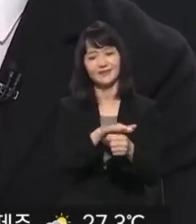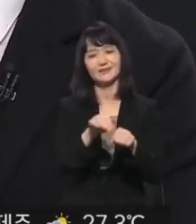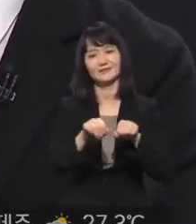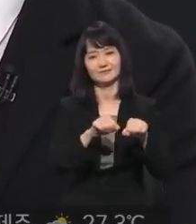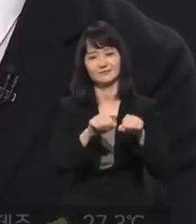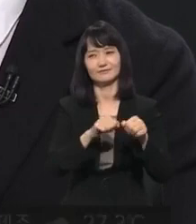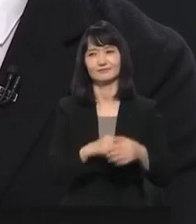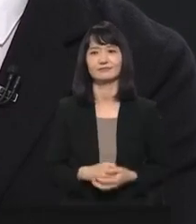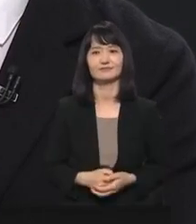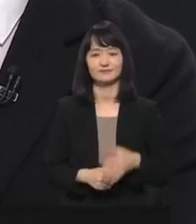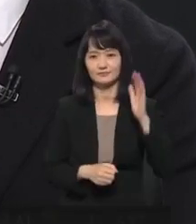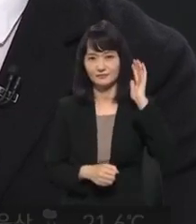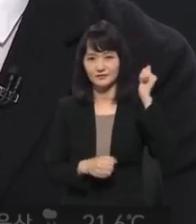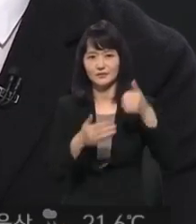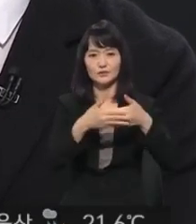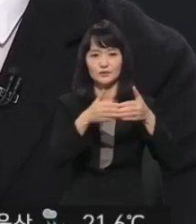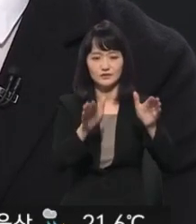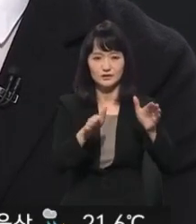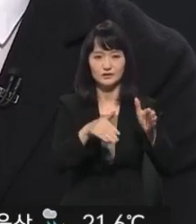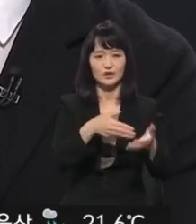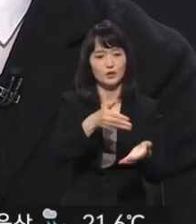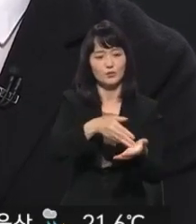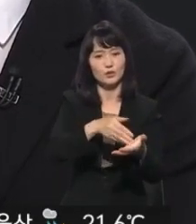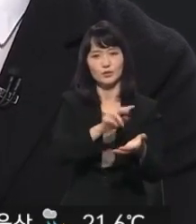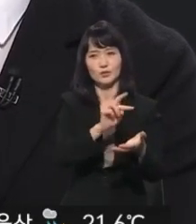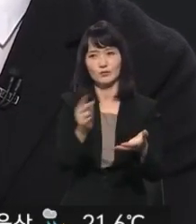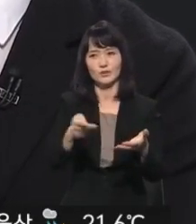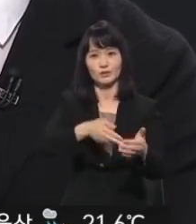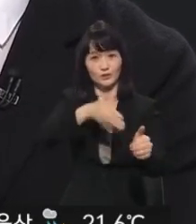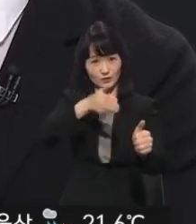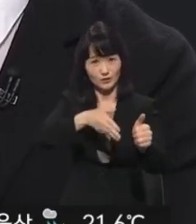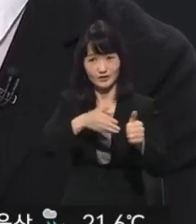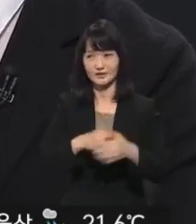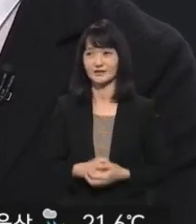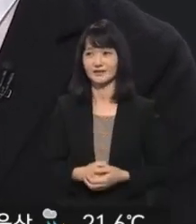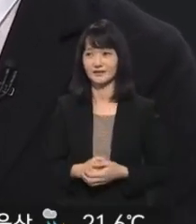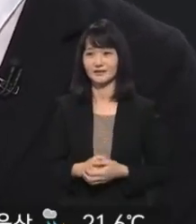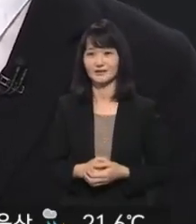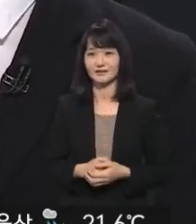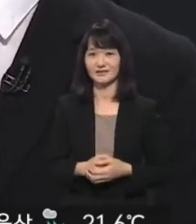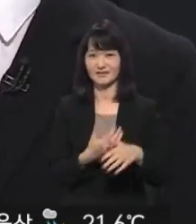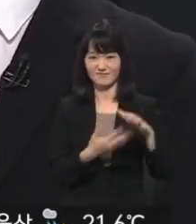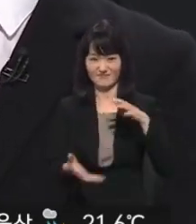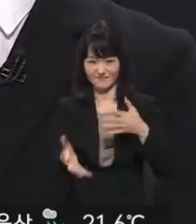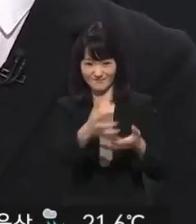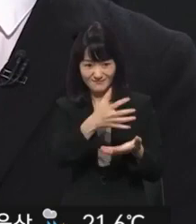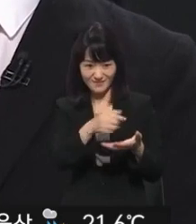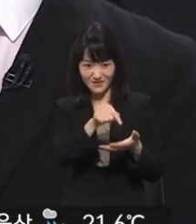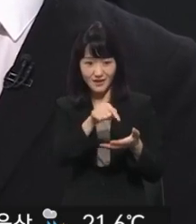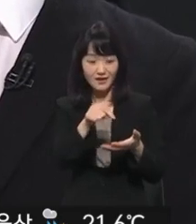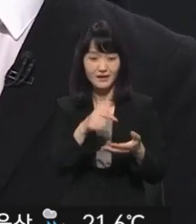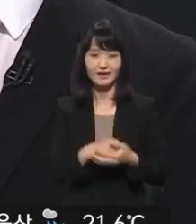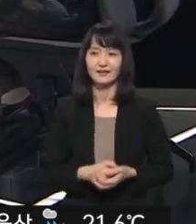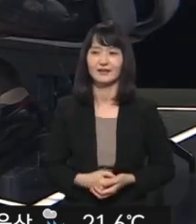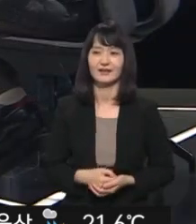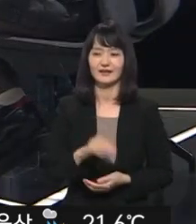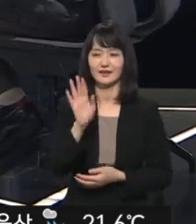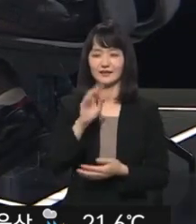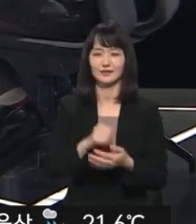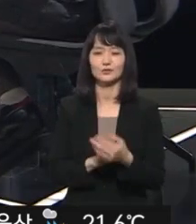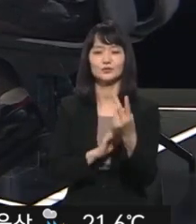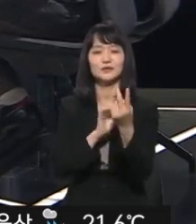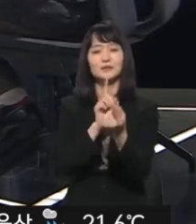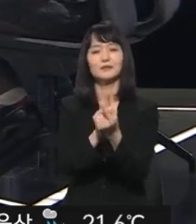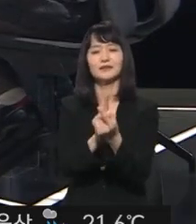정정보도 요청 하거나 아님 압수 식으로라도 둘중 하나 나옵니다 그 아저씨 아 아란나는 거야 차에 대해서 가지는 의미를 부여하지